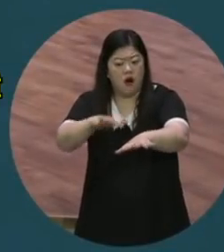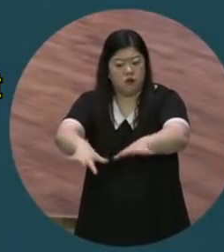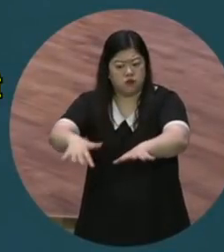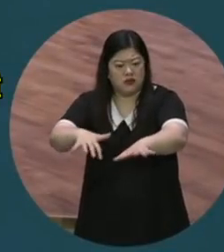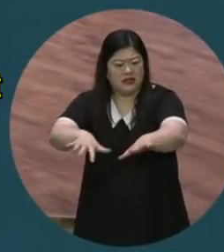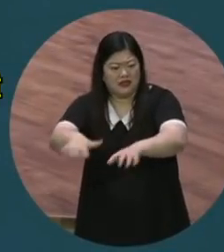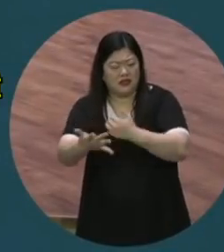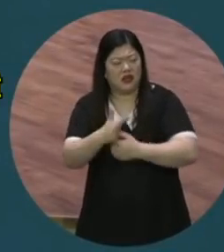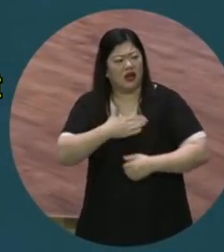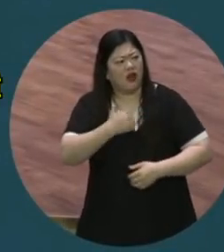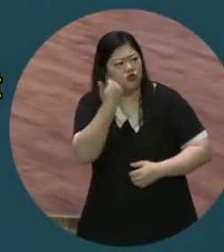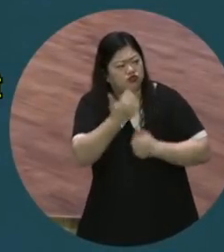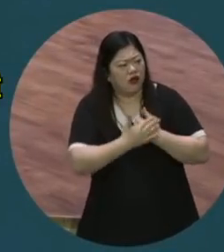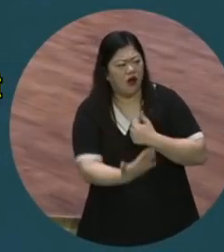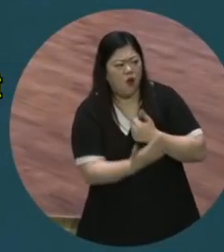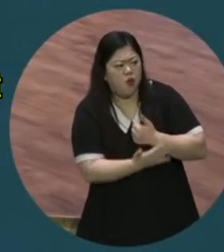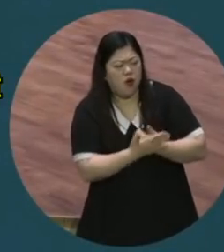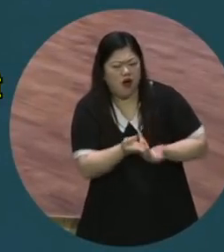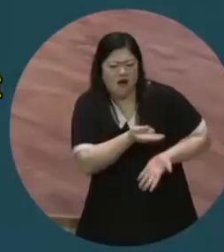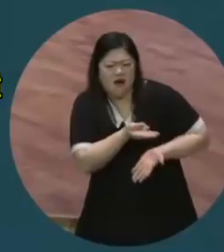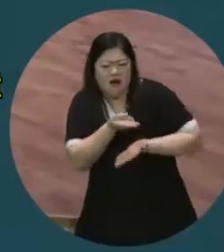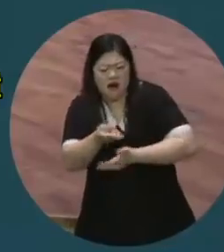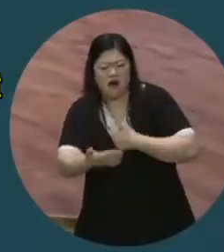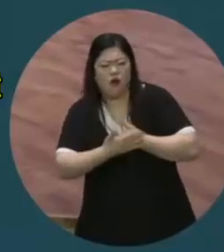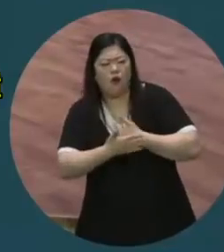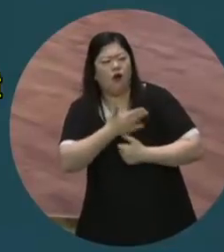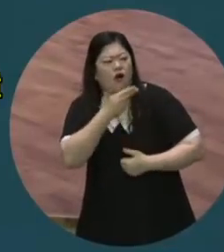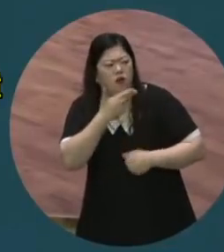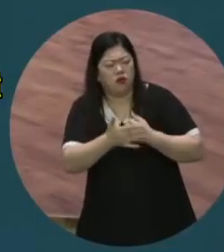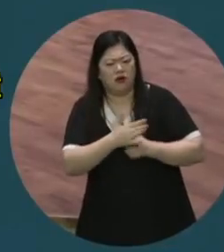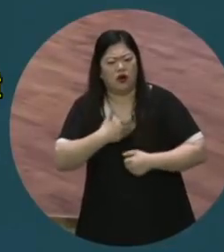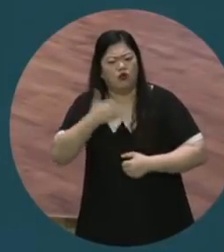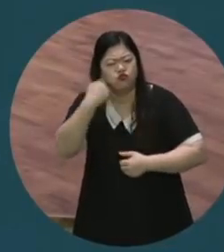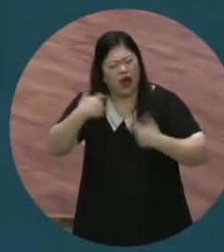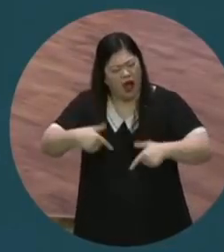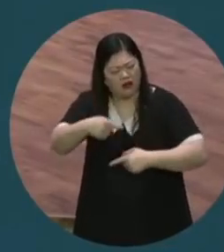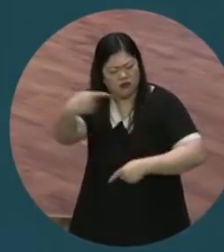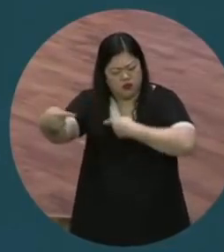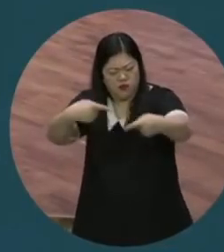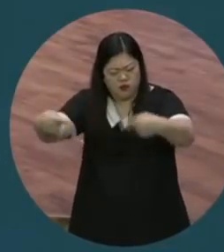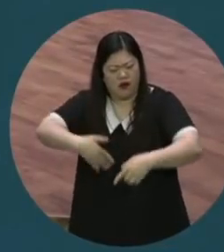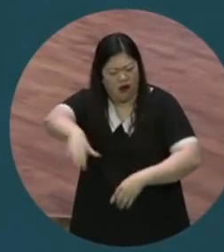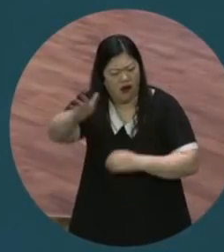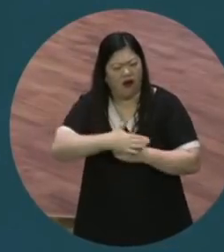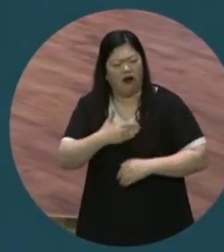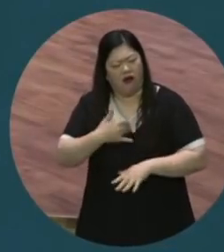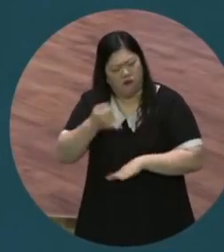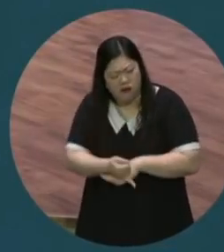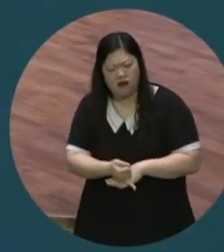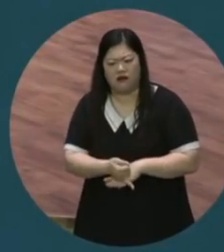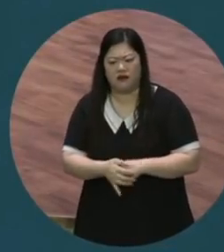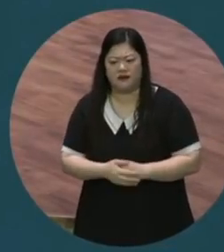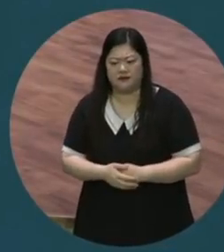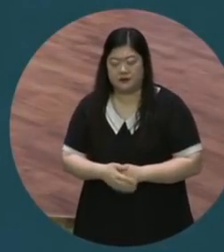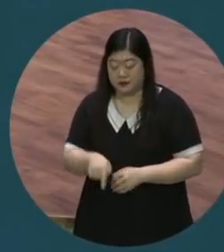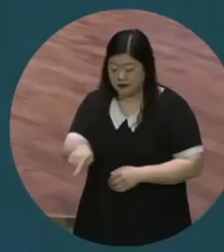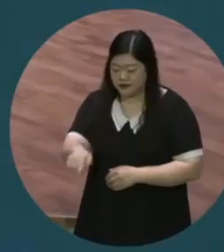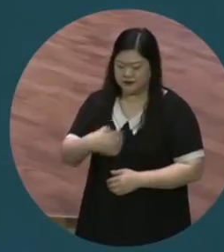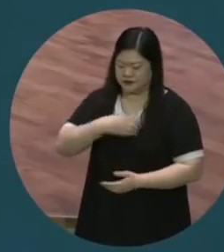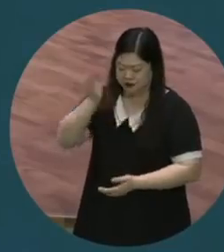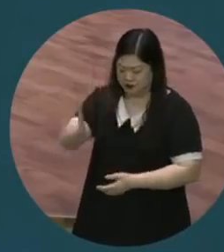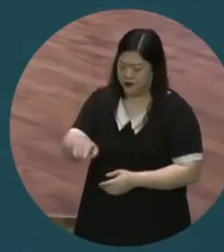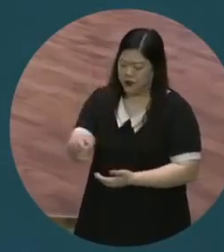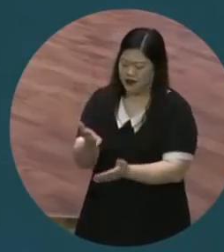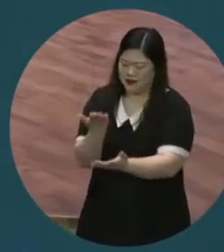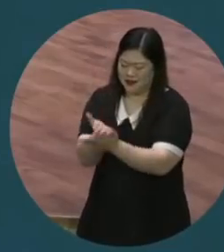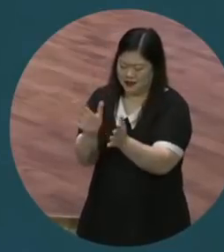못에 넣어주는 사람이 없어 내가 가는 동안에 다른 사람이 먼저 내려가나이다. 예수께서 이르시되 일어나 내 자리를 들고 걸어가라